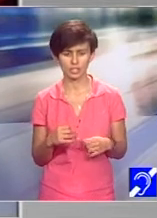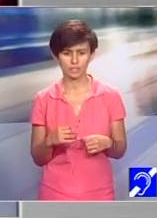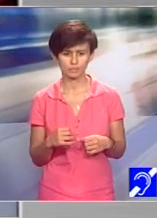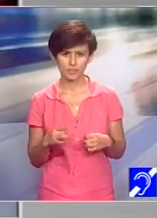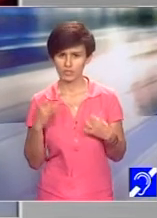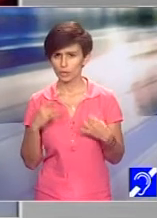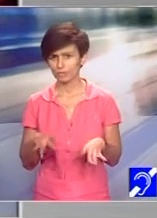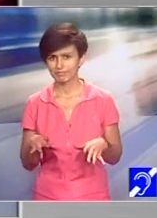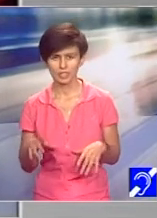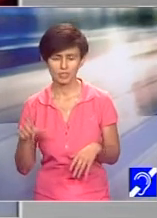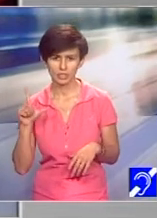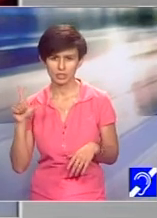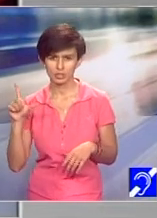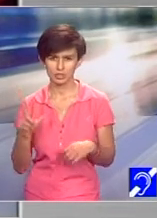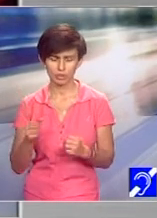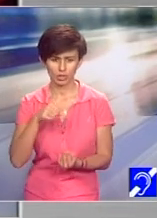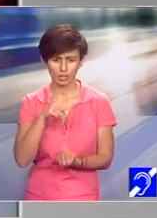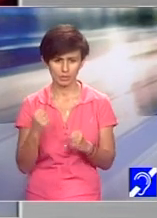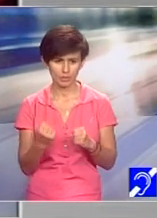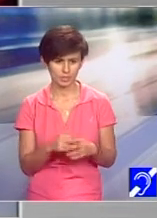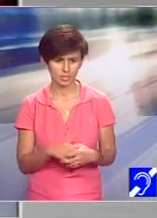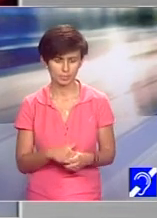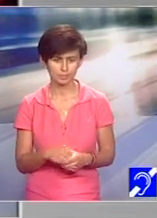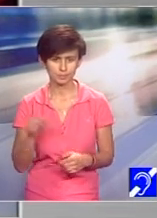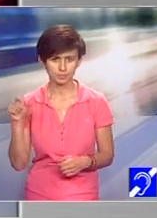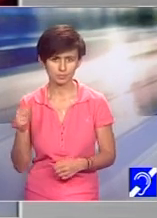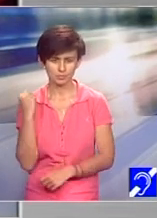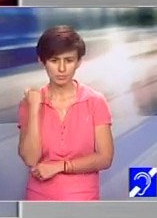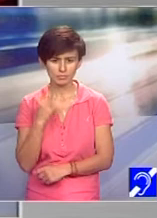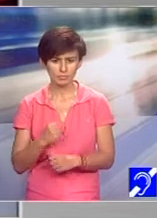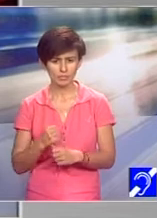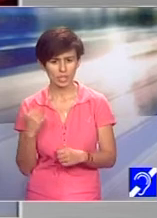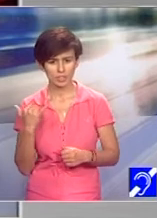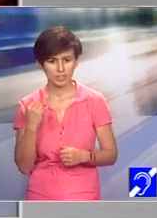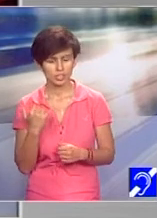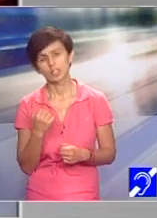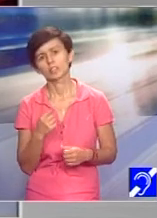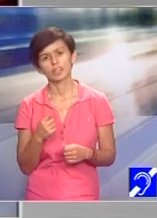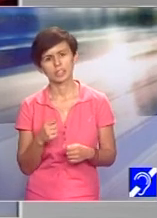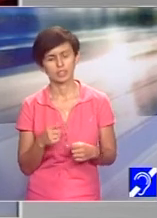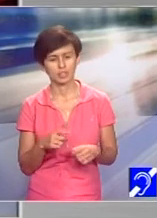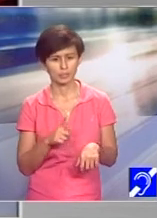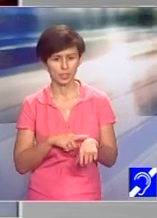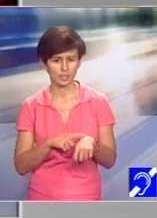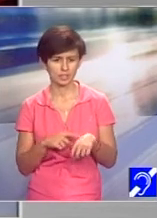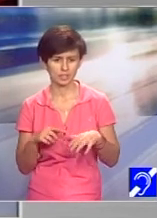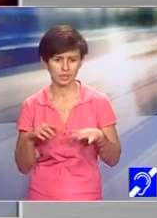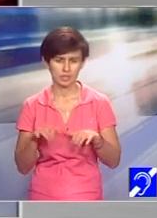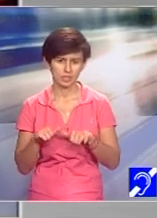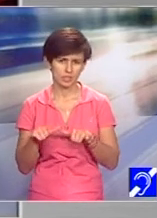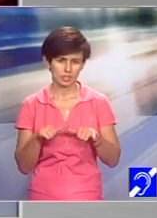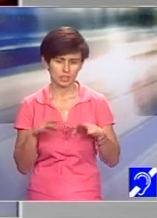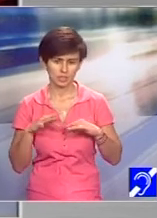s-au defectat două. Mecanicii noștri vin din timpul lor liber și le repară, fără să fie plătiți. Câte